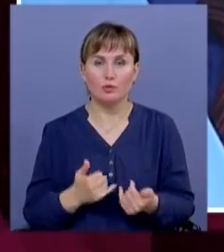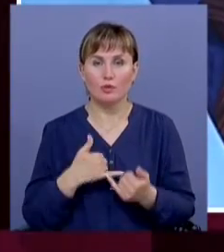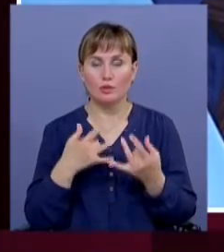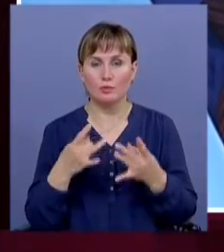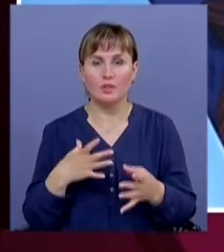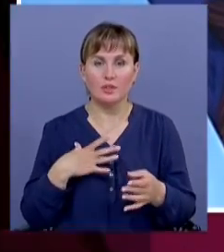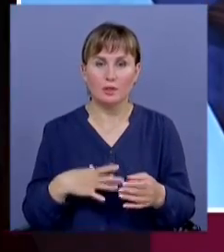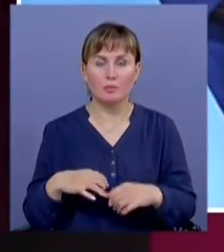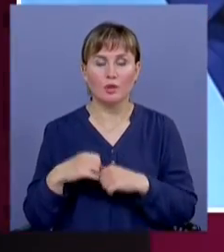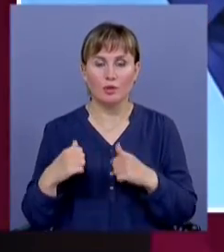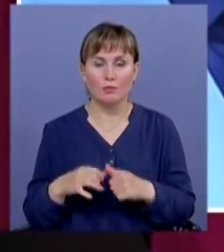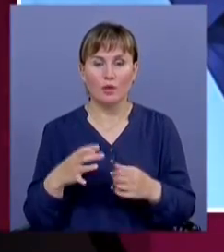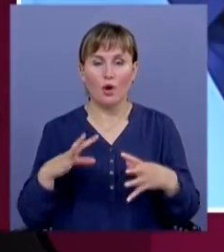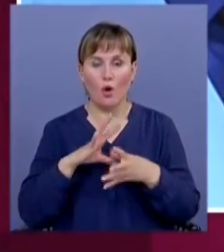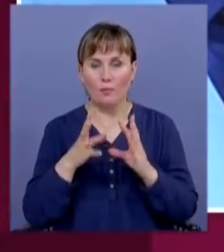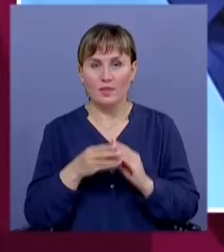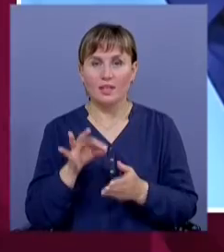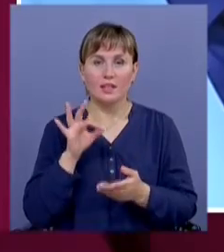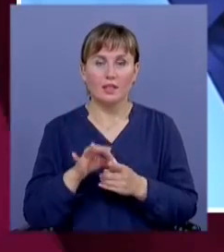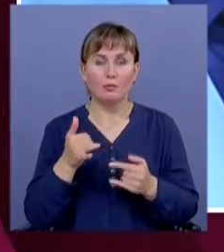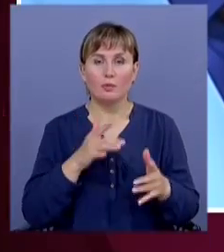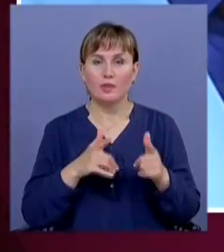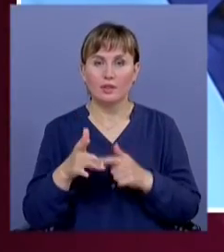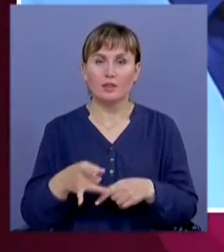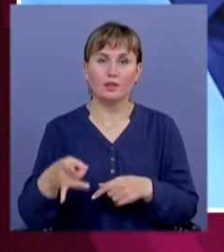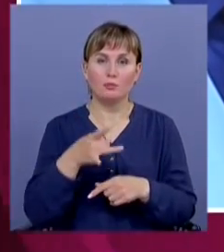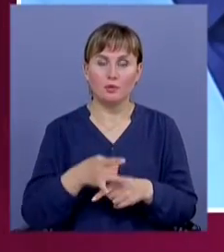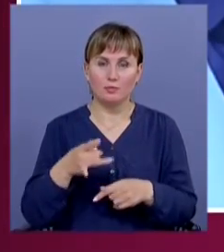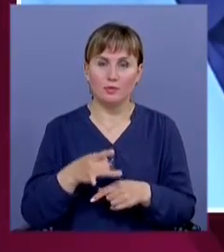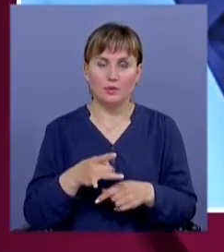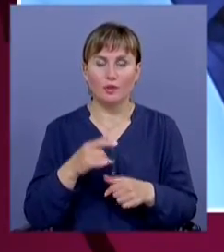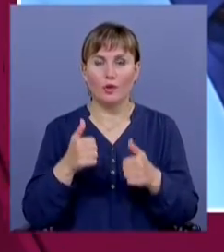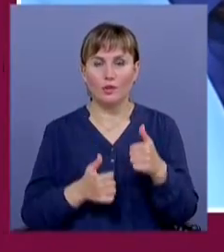Это терпение, любовь и общие цели. Теперь будем готовиться к республиканскому этапу конкурса.